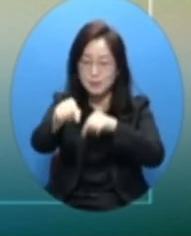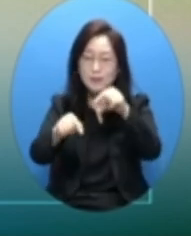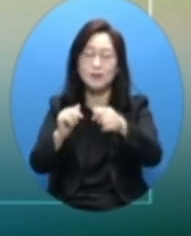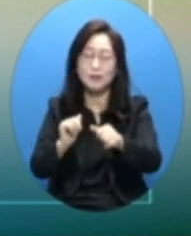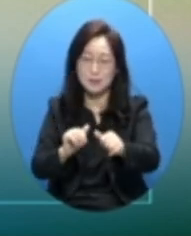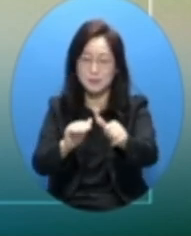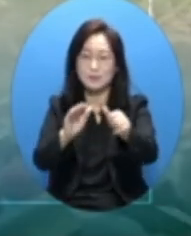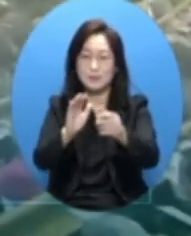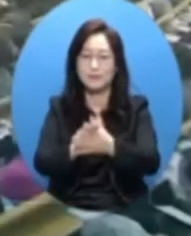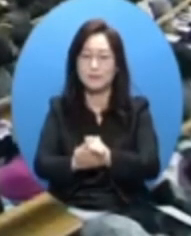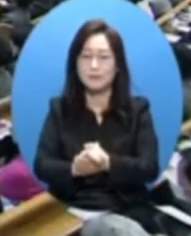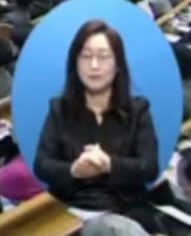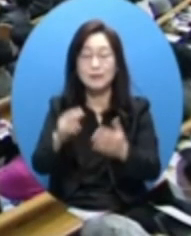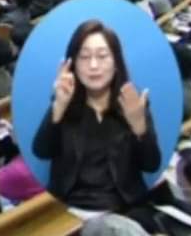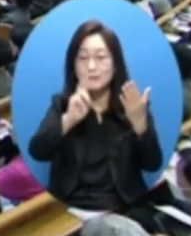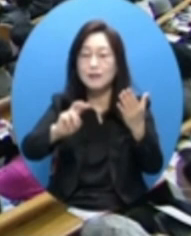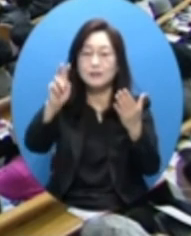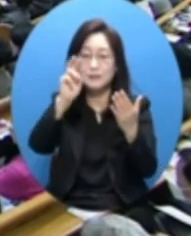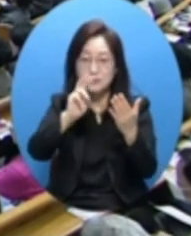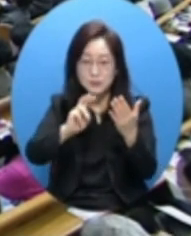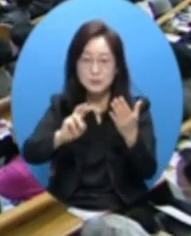이 찬송을